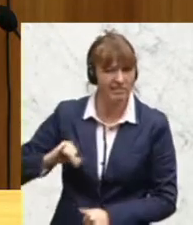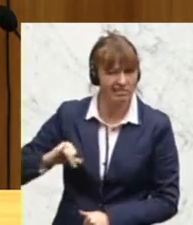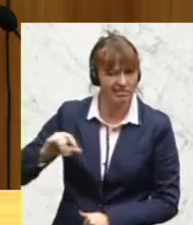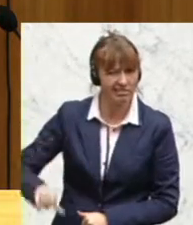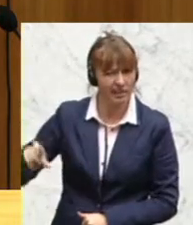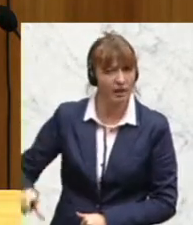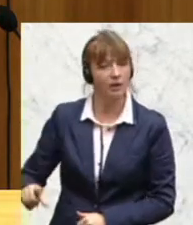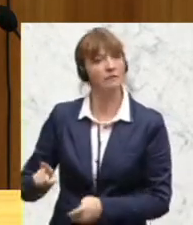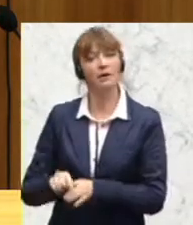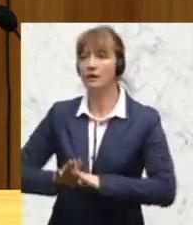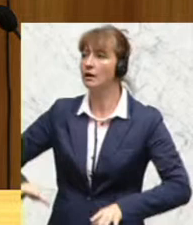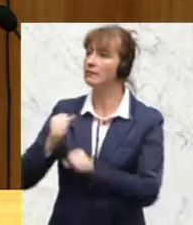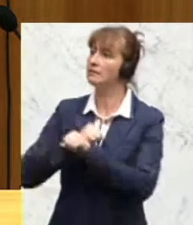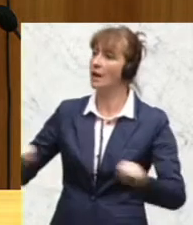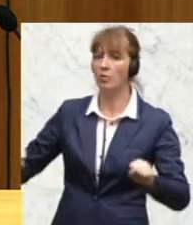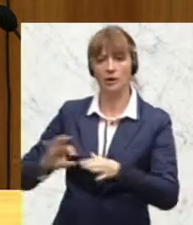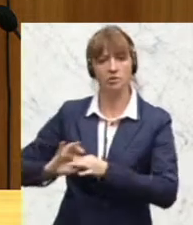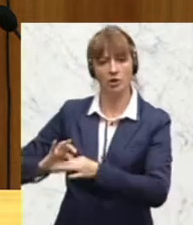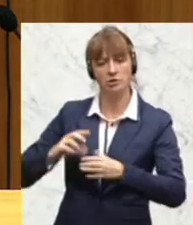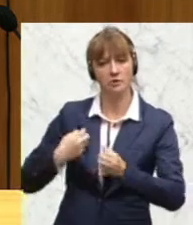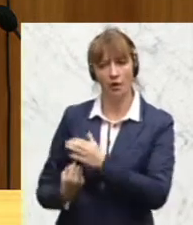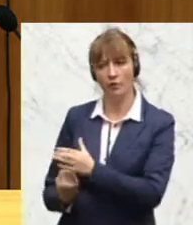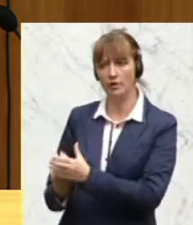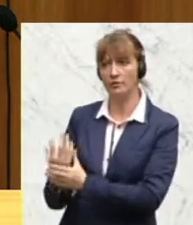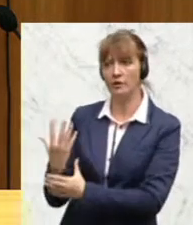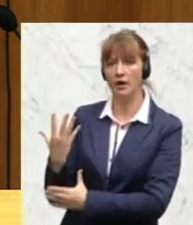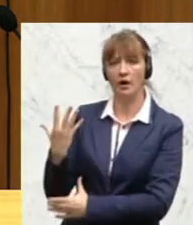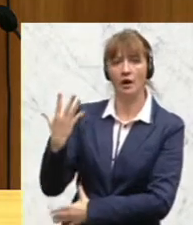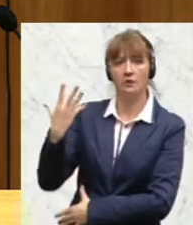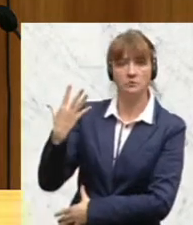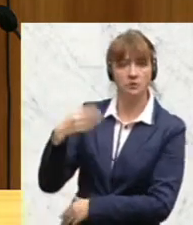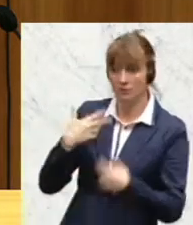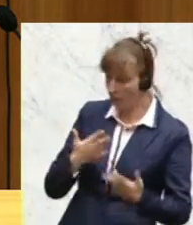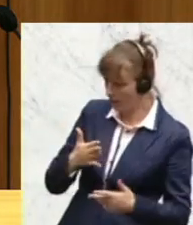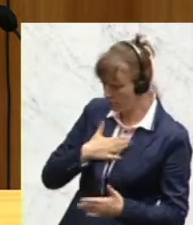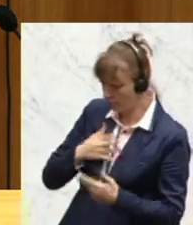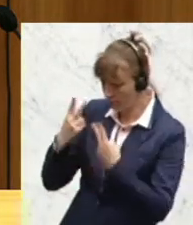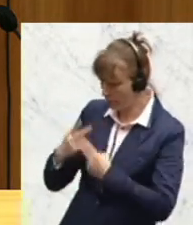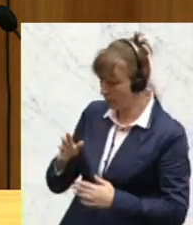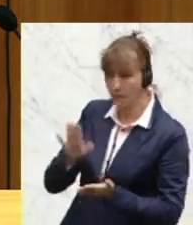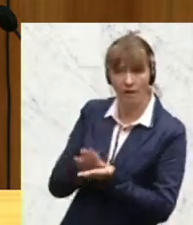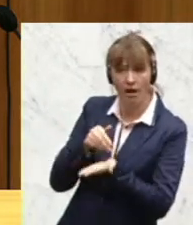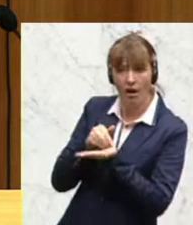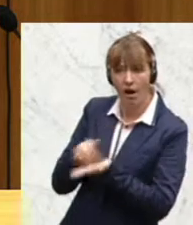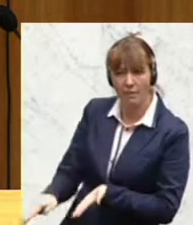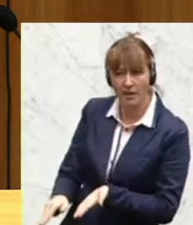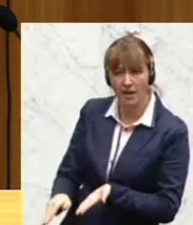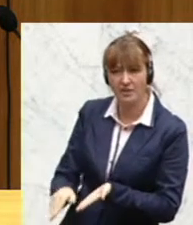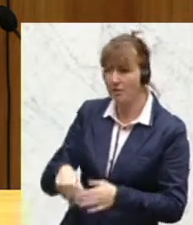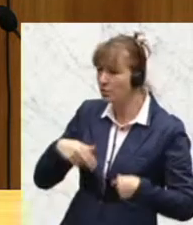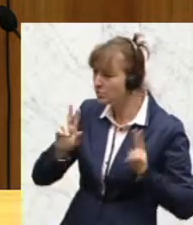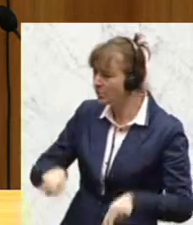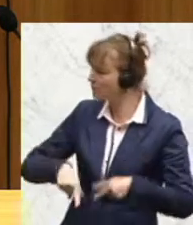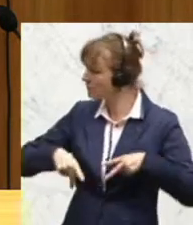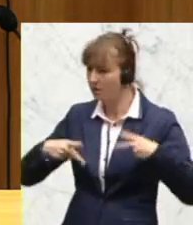die im Rahmen unserer demokratischen Gesellschaft aufgewachsen sind, unsere Werte so stark ablehnen, dass sie alle Schranken ablegen